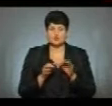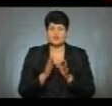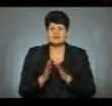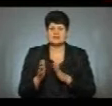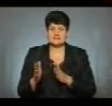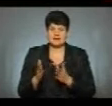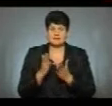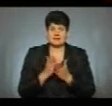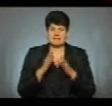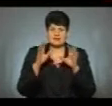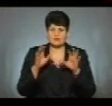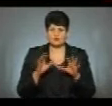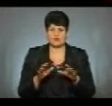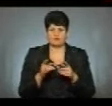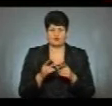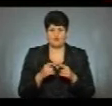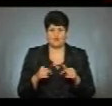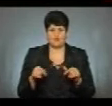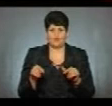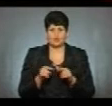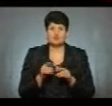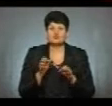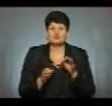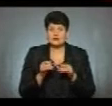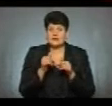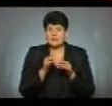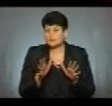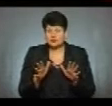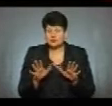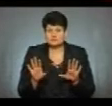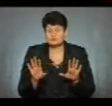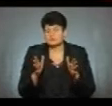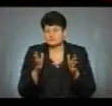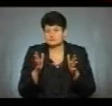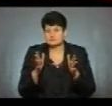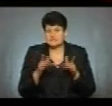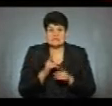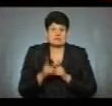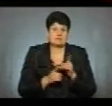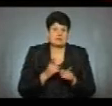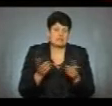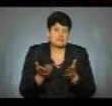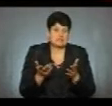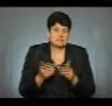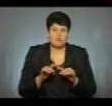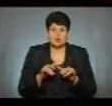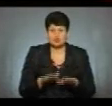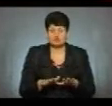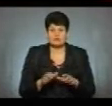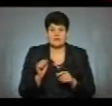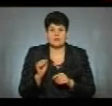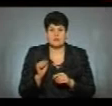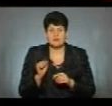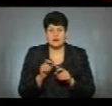задає законодавчі органи. Тобто суди не можуть раз і взяти, наприклад, змінити якісь процедурні аспекти